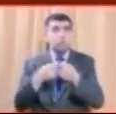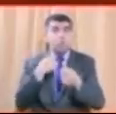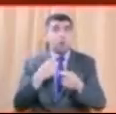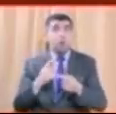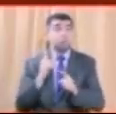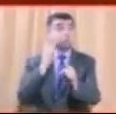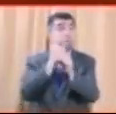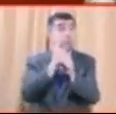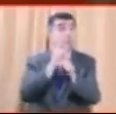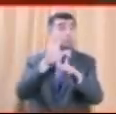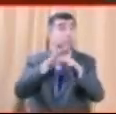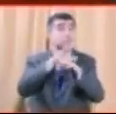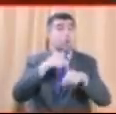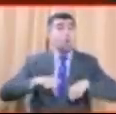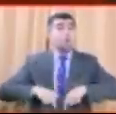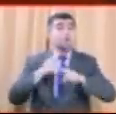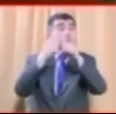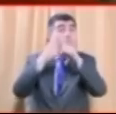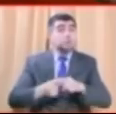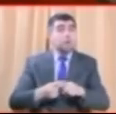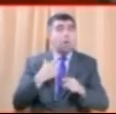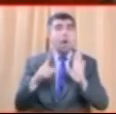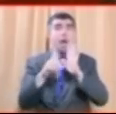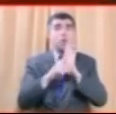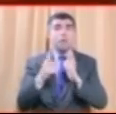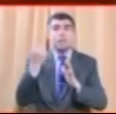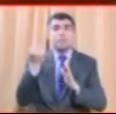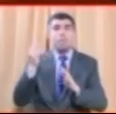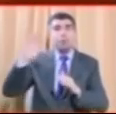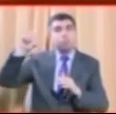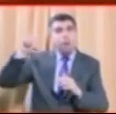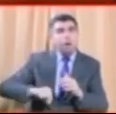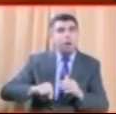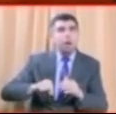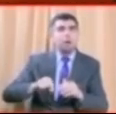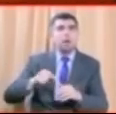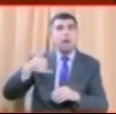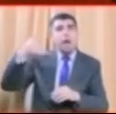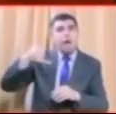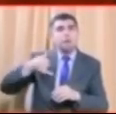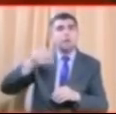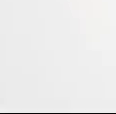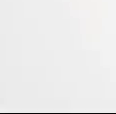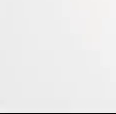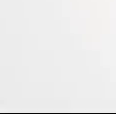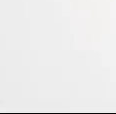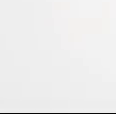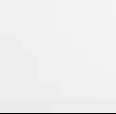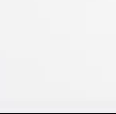المالية، رحنا غنطبقوا عليهم القانون. أتاي خصو يهبط، أتاي خصو يهبط في الثمن.